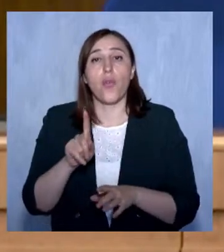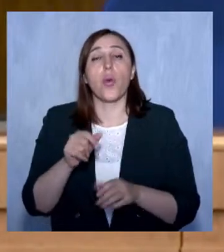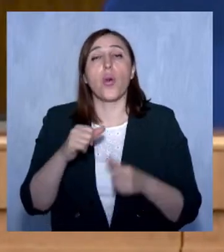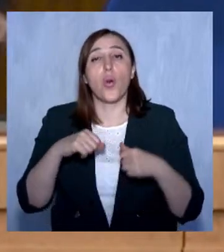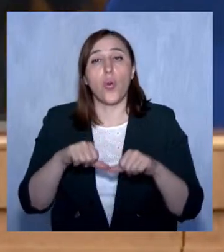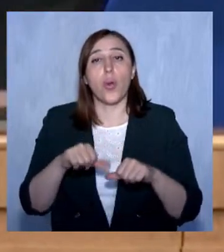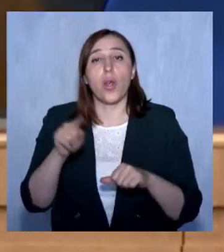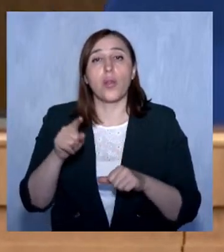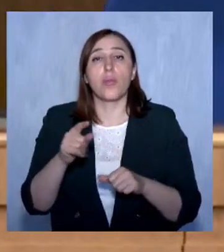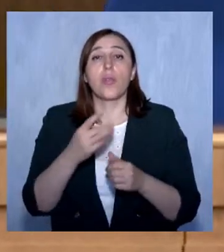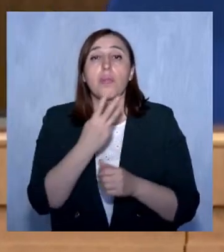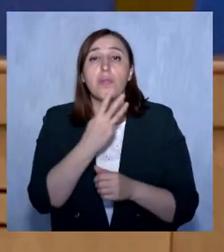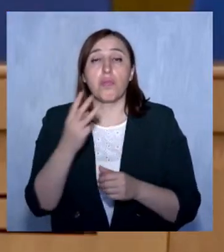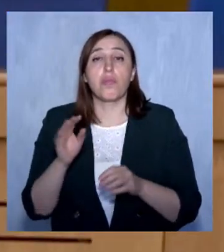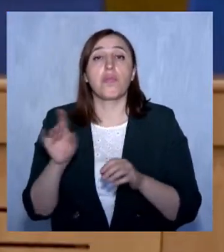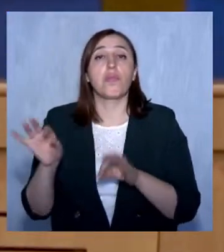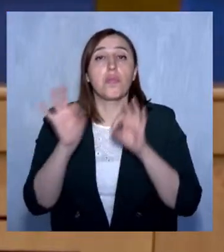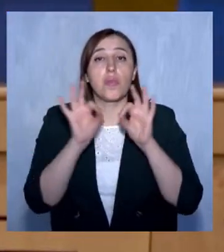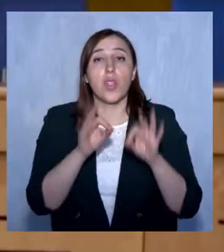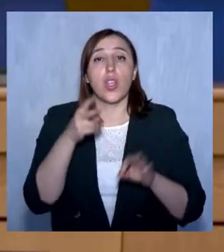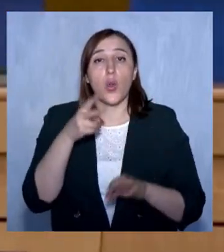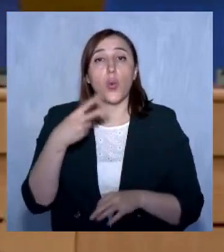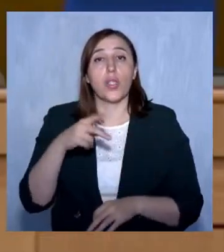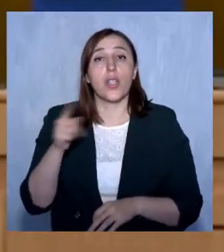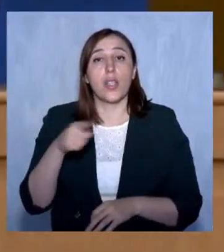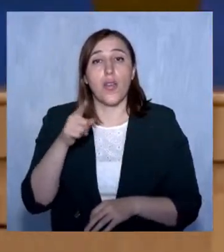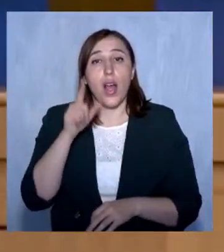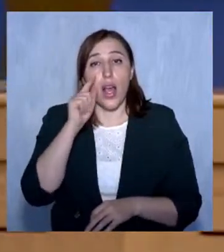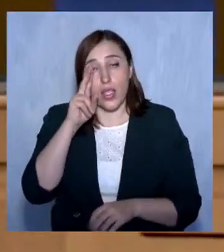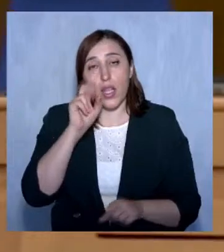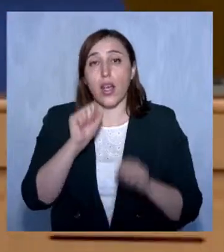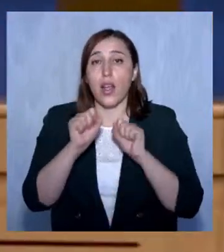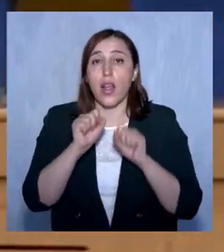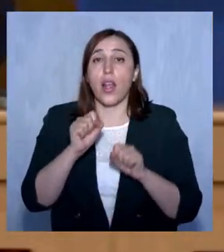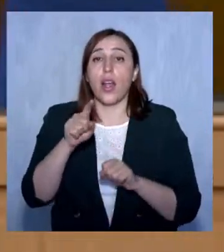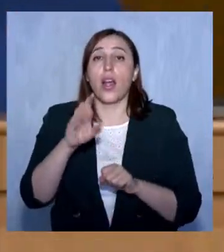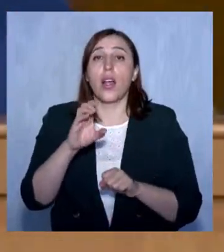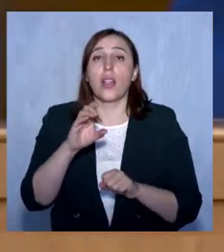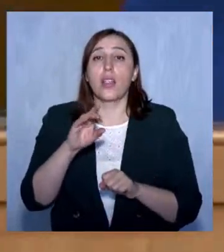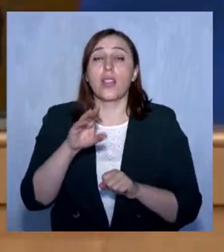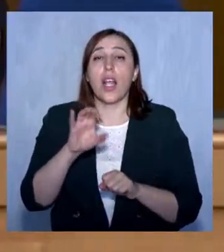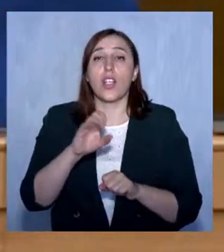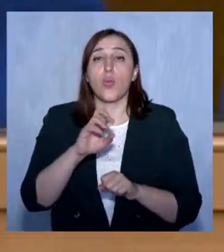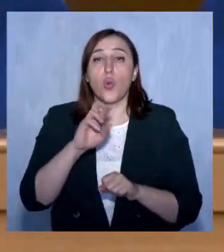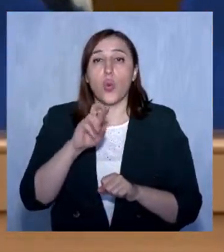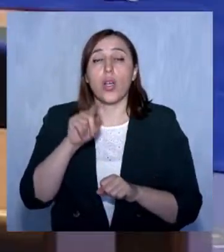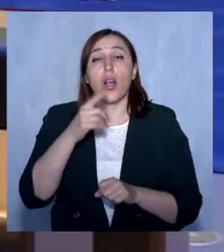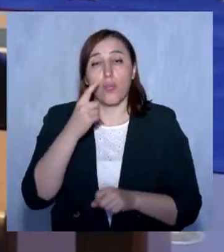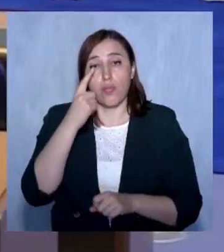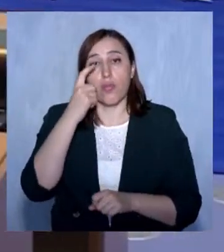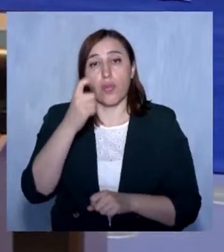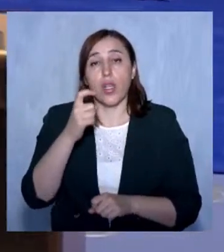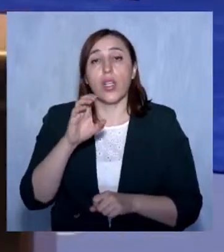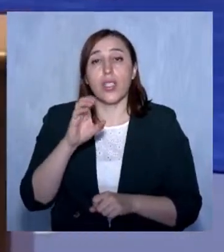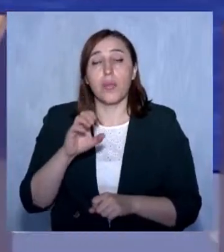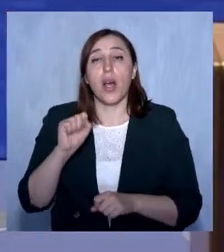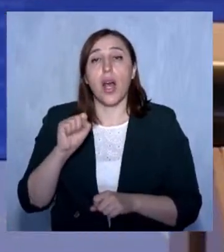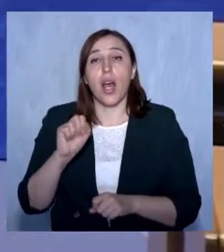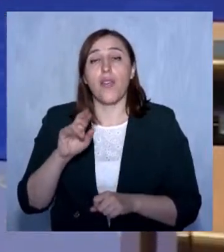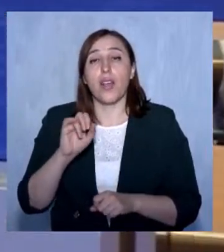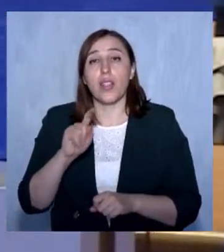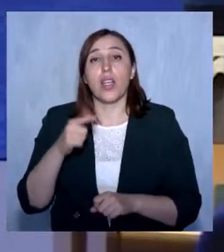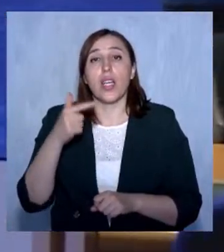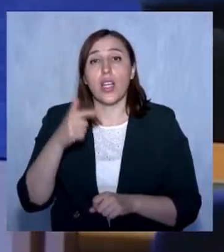պաշտոնական կայքեջում նշվում է, որ դեր 2020-ին Հայաստանի կարավարությունը ստրազբուրգին տեղեկացրել է, որ ընդիմադիր գործիշներ Սմբատայվազյանի,